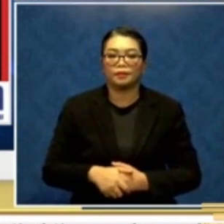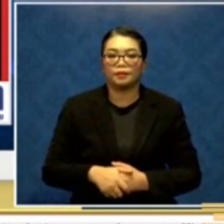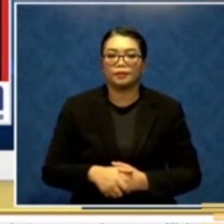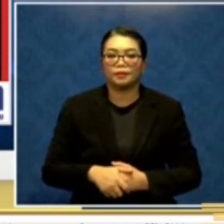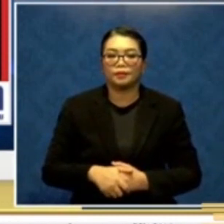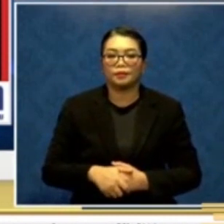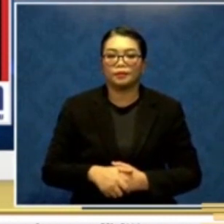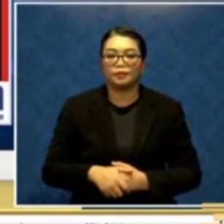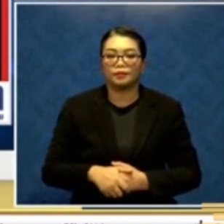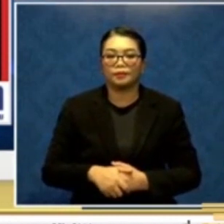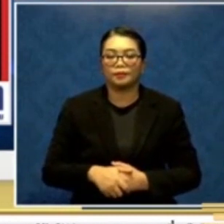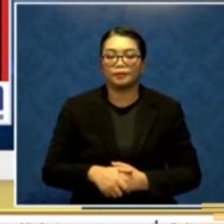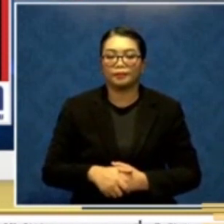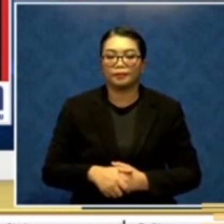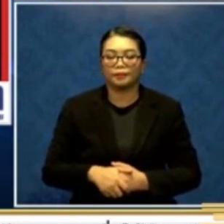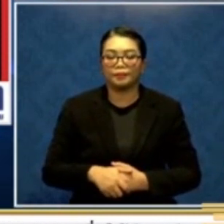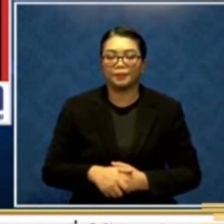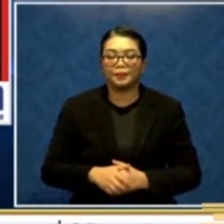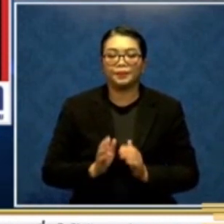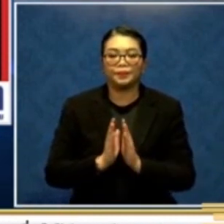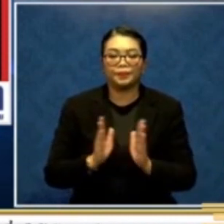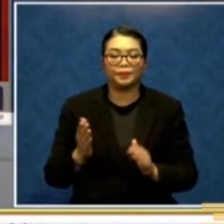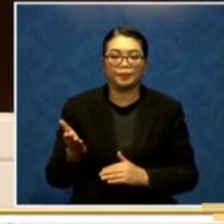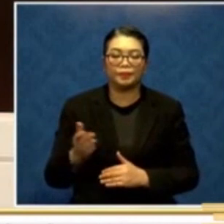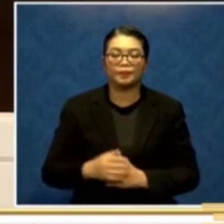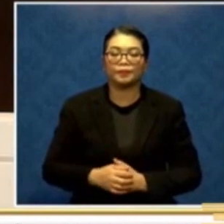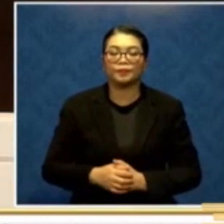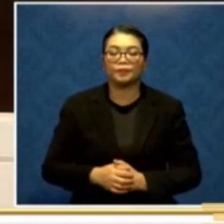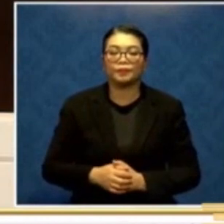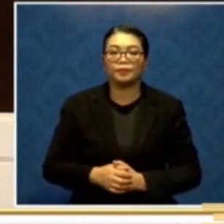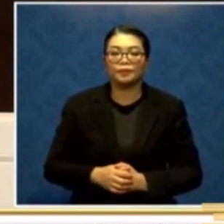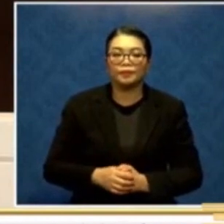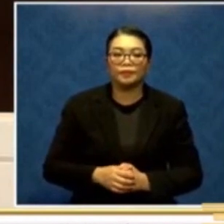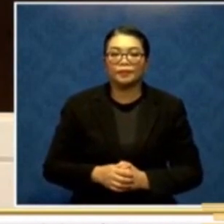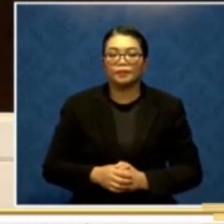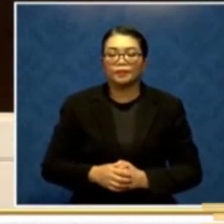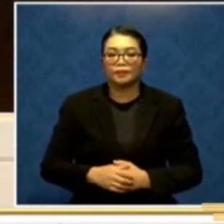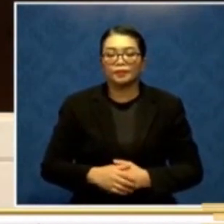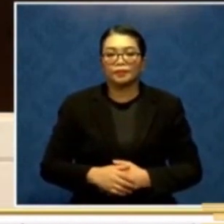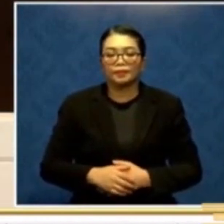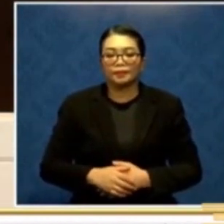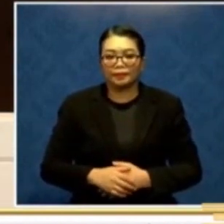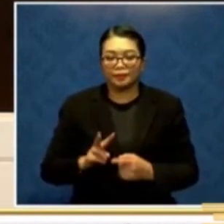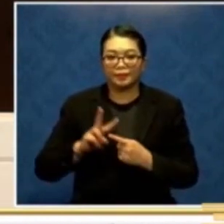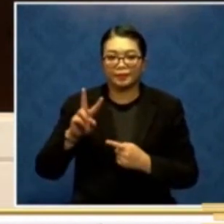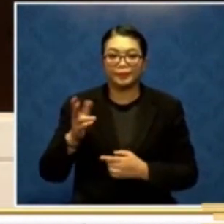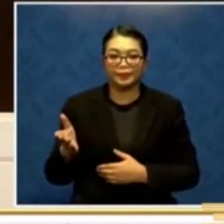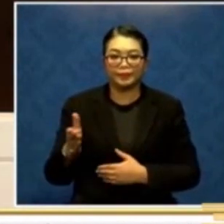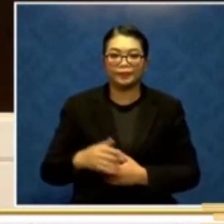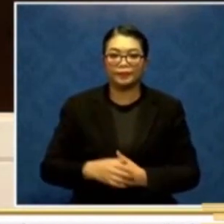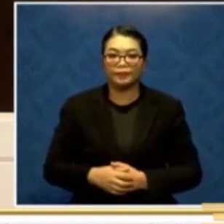มหาทามขบคุครันั ขอบคุมากครับ ต่ไปขอเชินคุเอกราอุดมอำหน่วยครับ